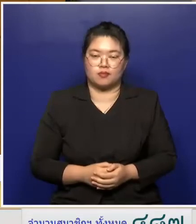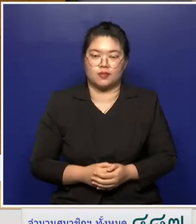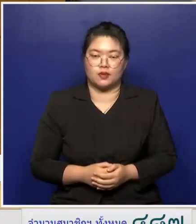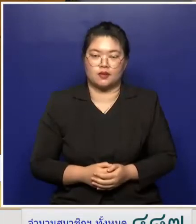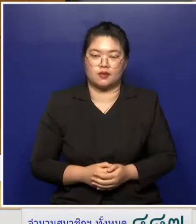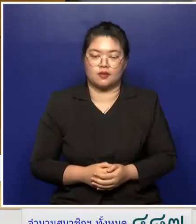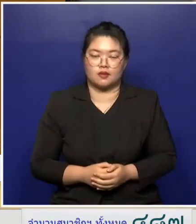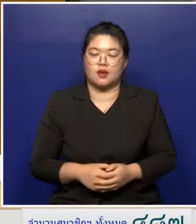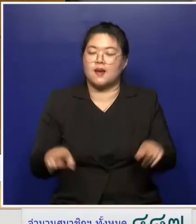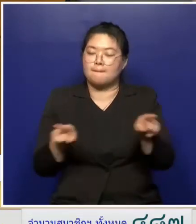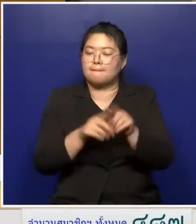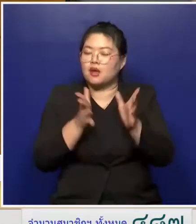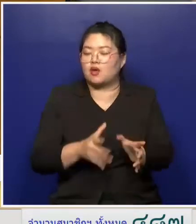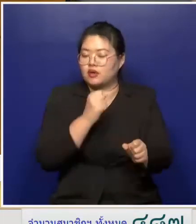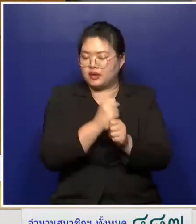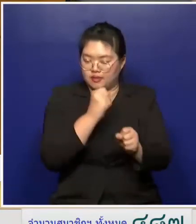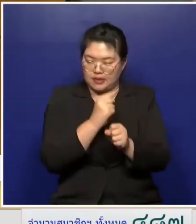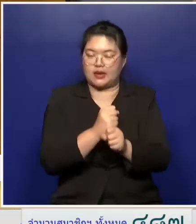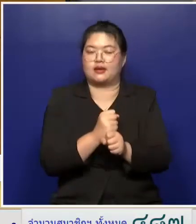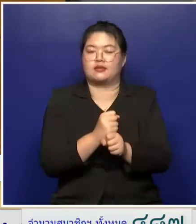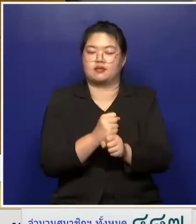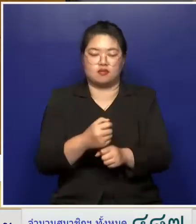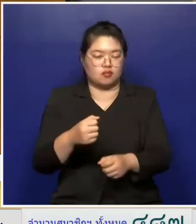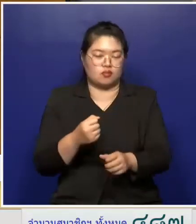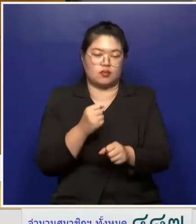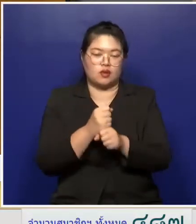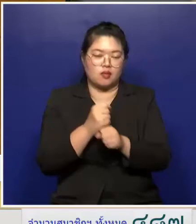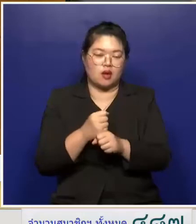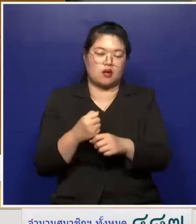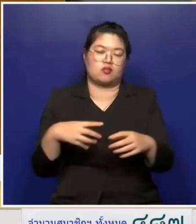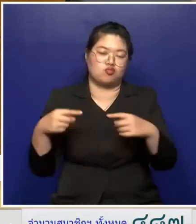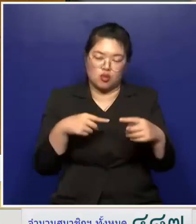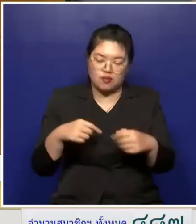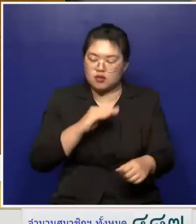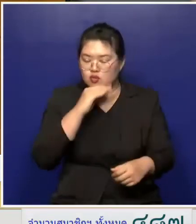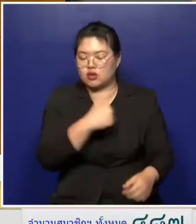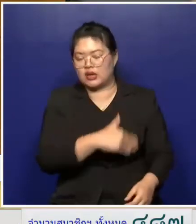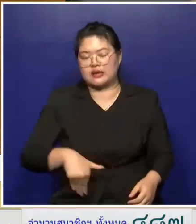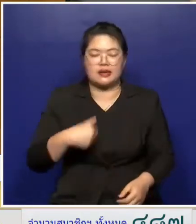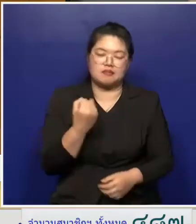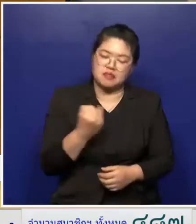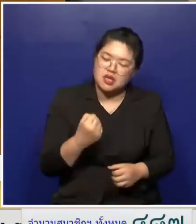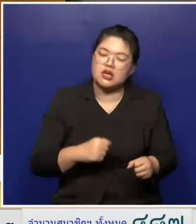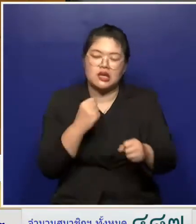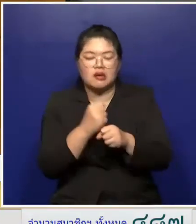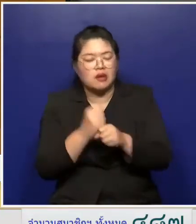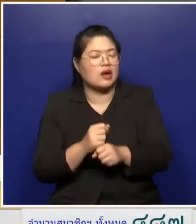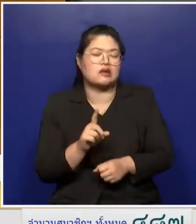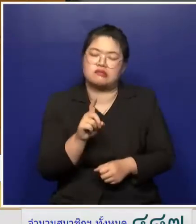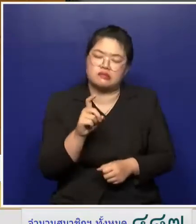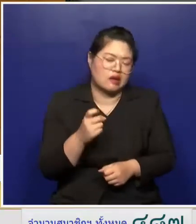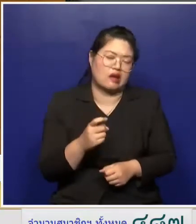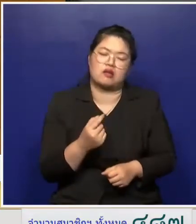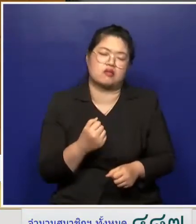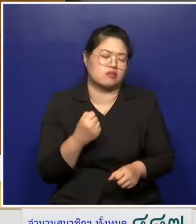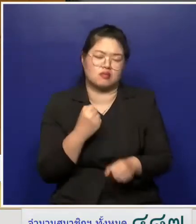็คนทออกรบครัถาคนออกรบ ร่างกายไม่ดี ไม่มสุขภาพดีก็คงจะไปต่สู้กับใครเขาไม่ได้เช่เดยวกันครั